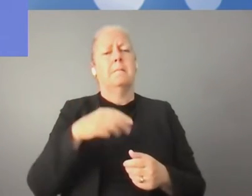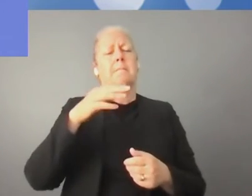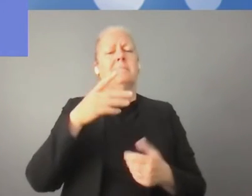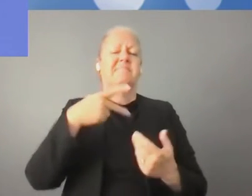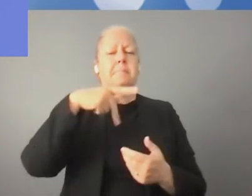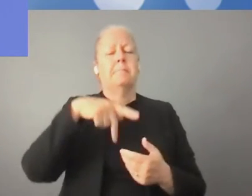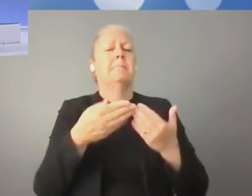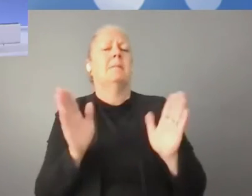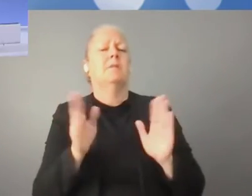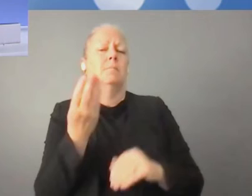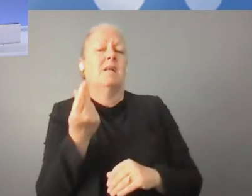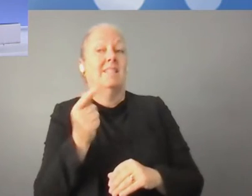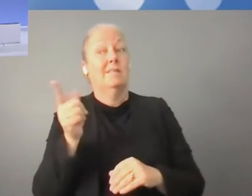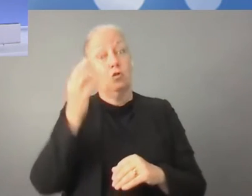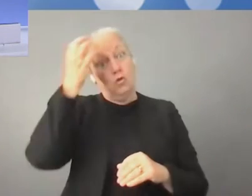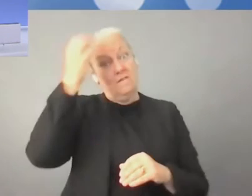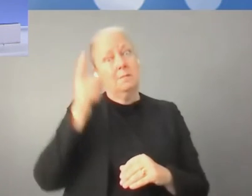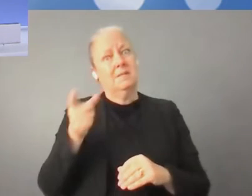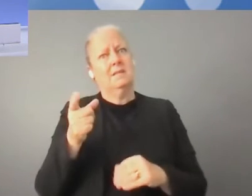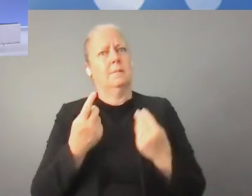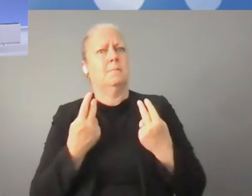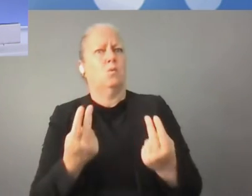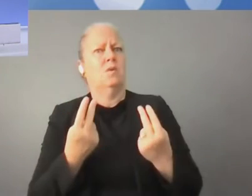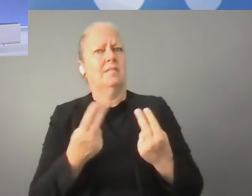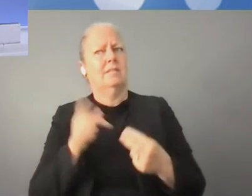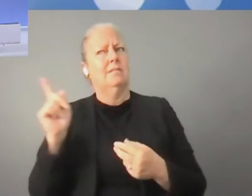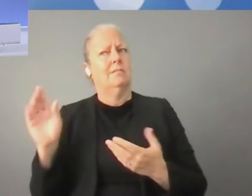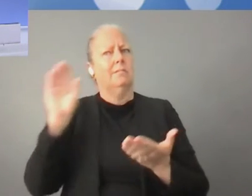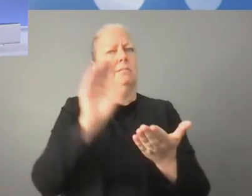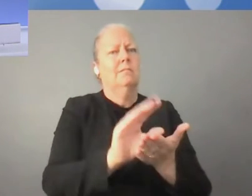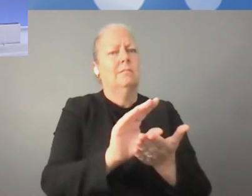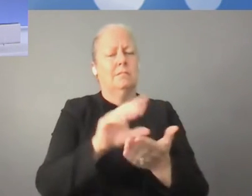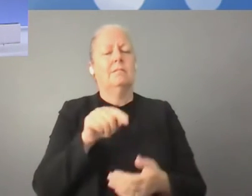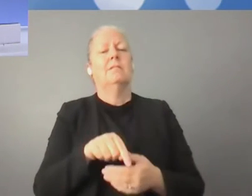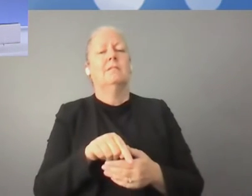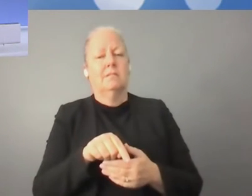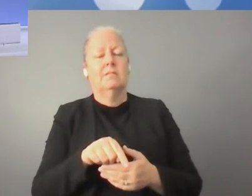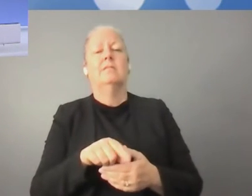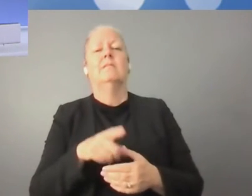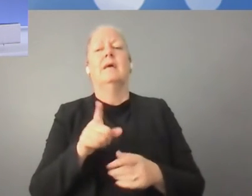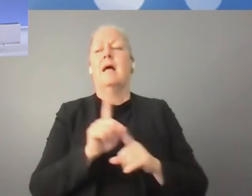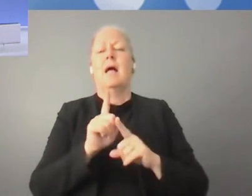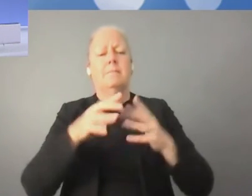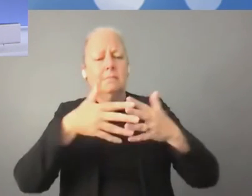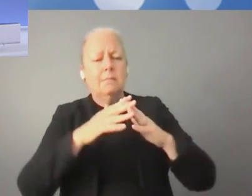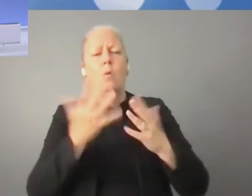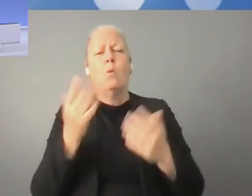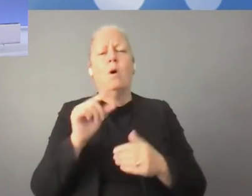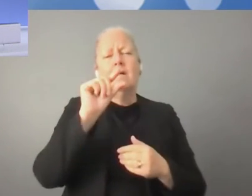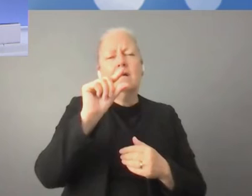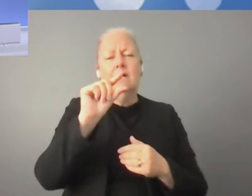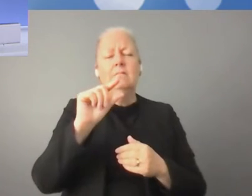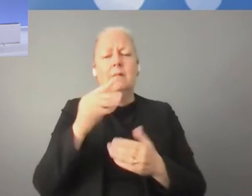70% венчурных инвестиций – это деньги, которые идут из госбюджета. Так что